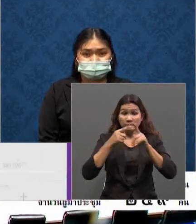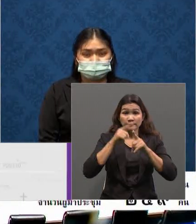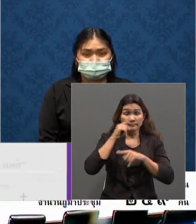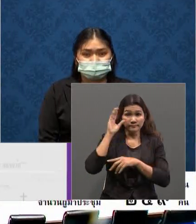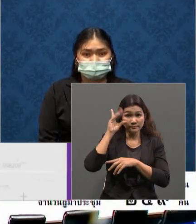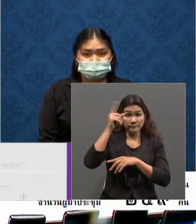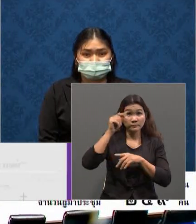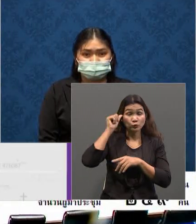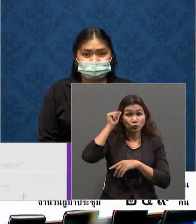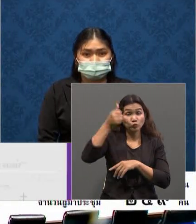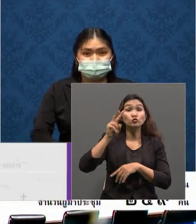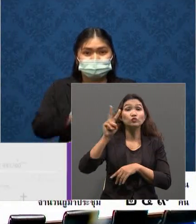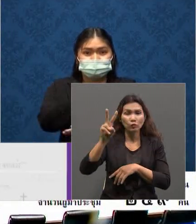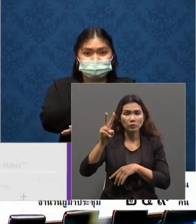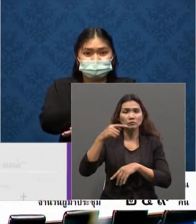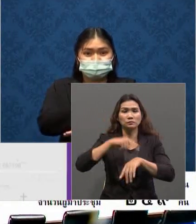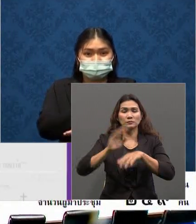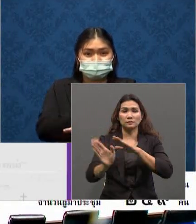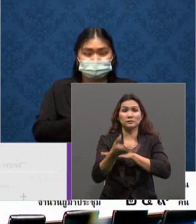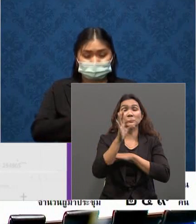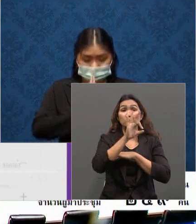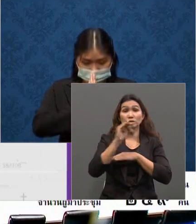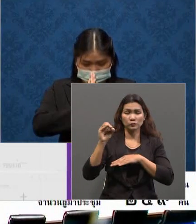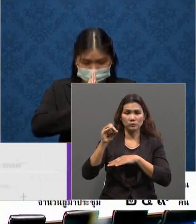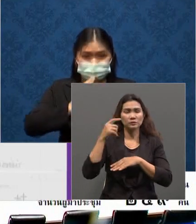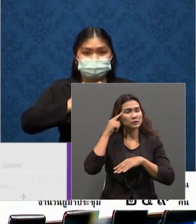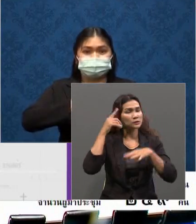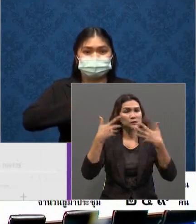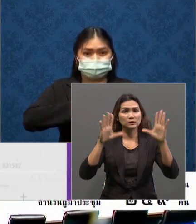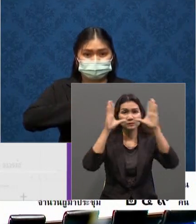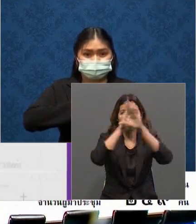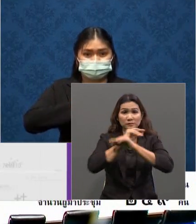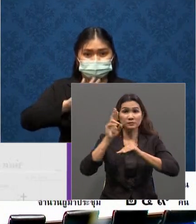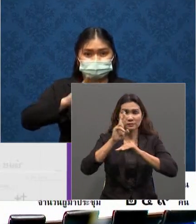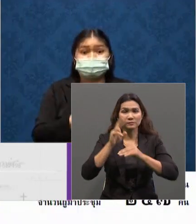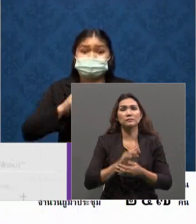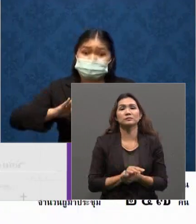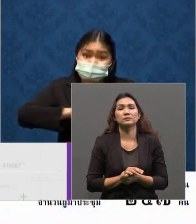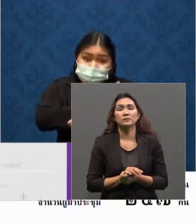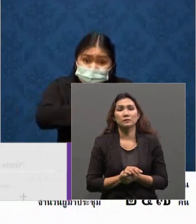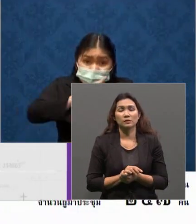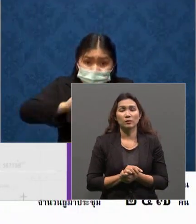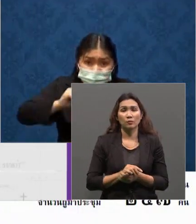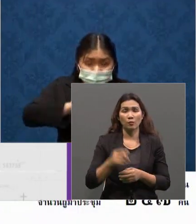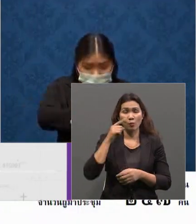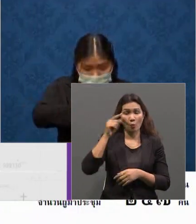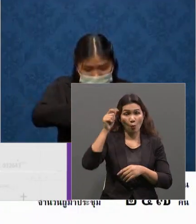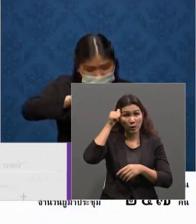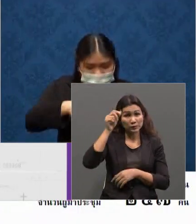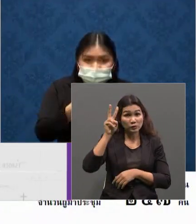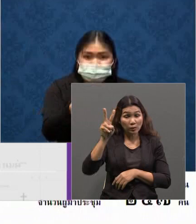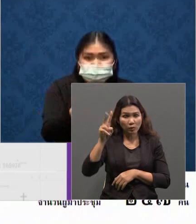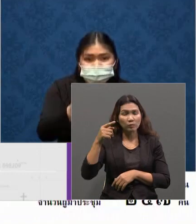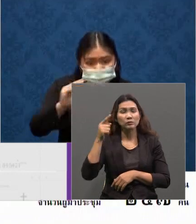ที่2ในเวลา 9:00 ตรงคาดว่าจะแล้วเสร็จเวลาเที่ยงคืนซึ่งในวันที่2นะคะคณะรัฐมนตรีจะใช้เวล